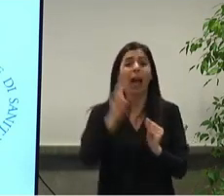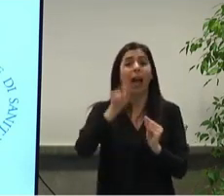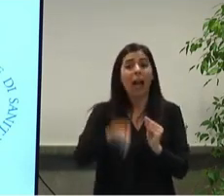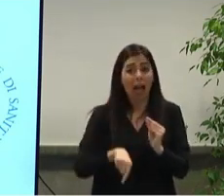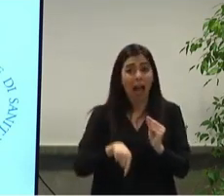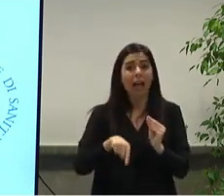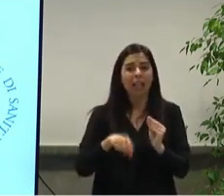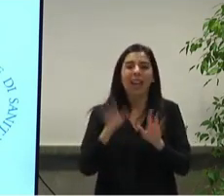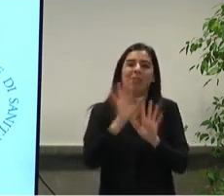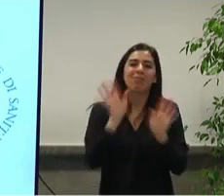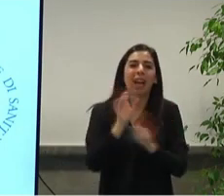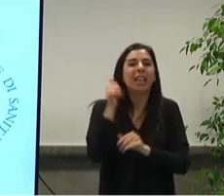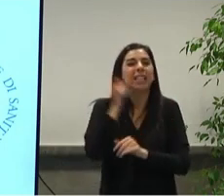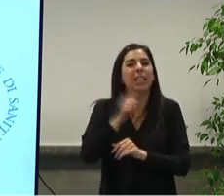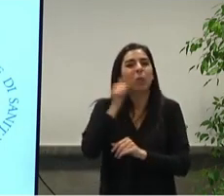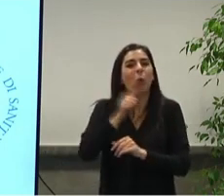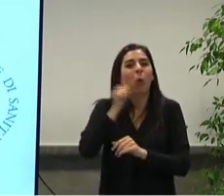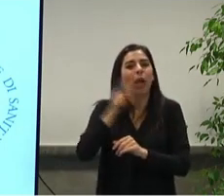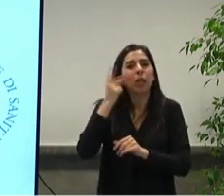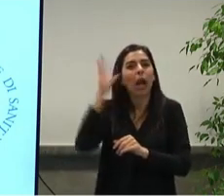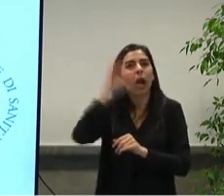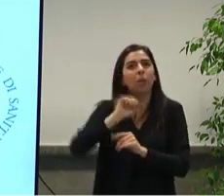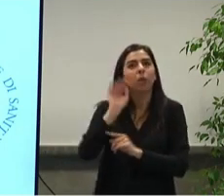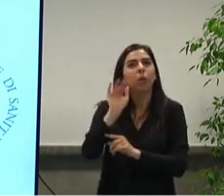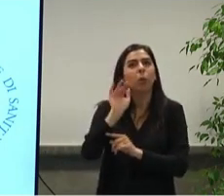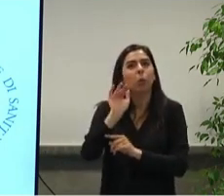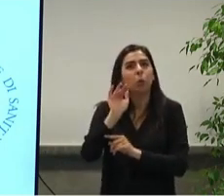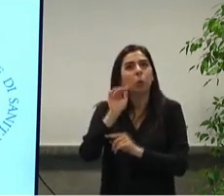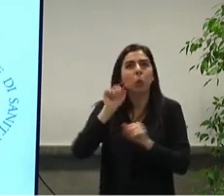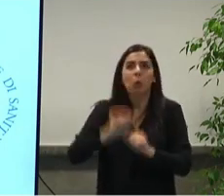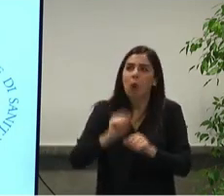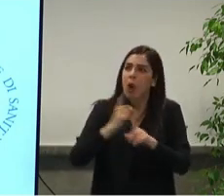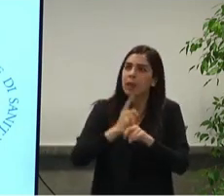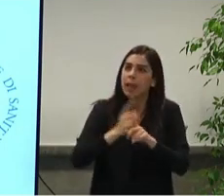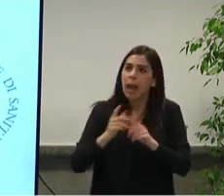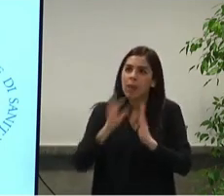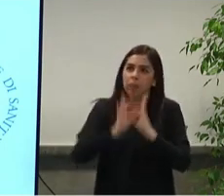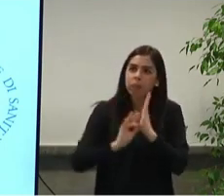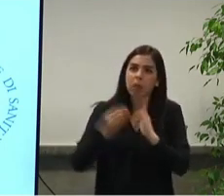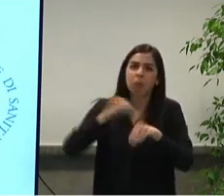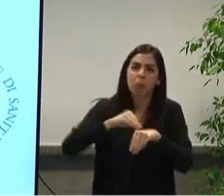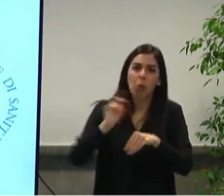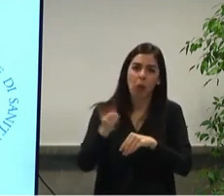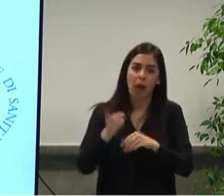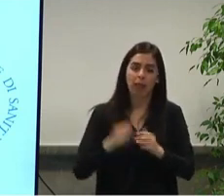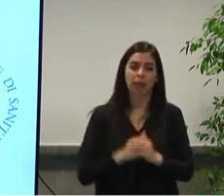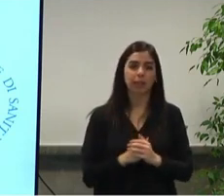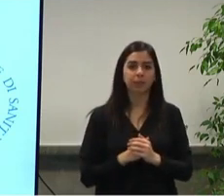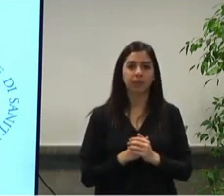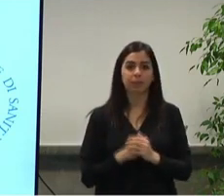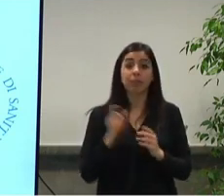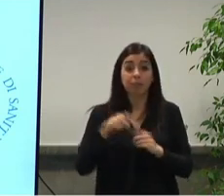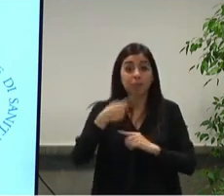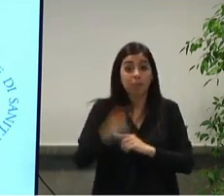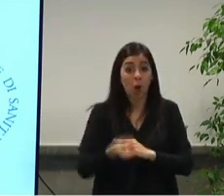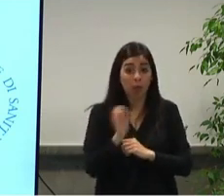solo simulare l'impatto di eventuali altri interventi che si potesse voler mettere in campo. Vai alla